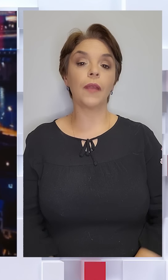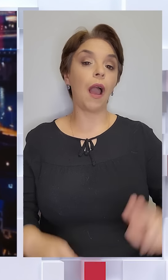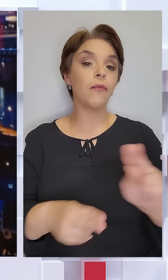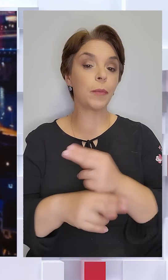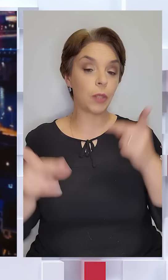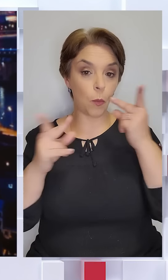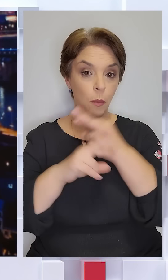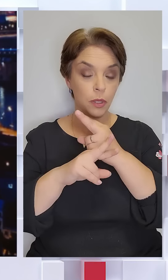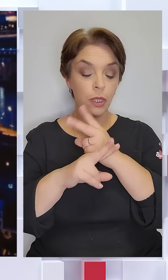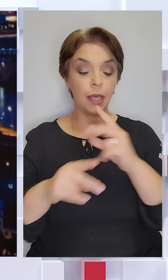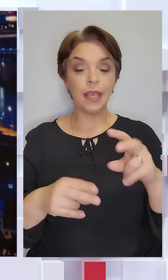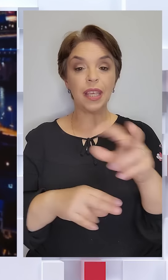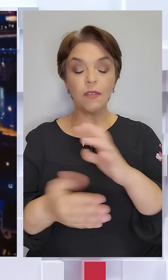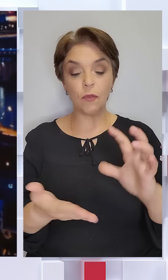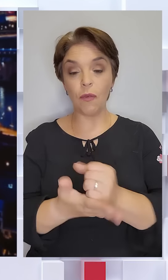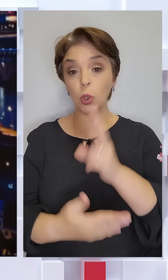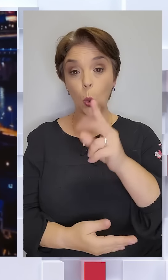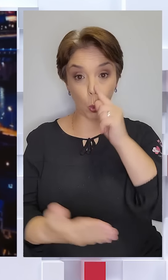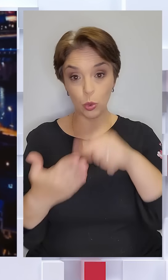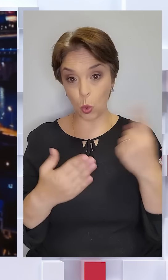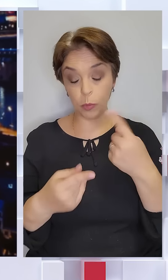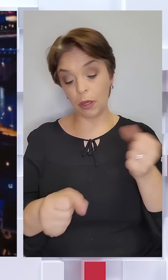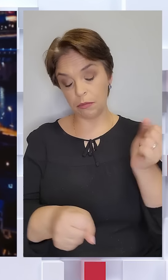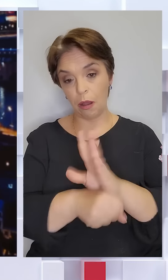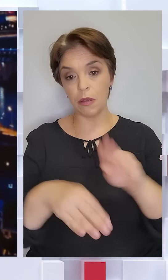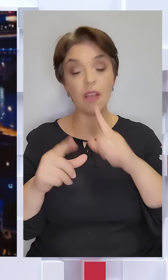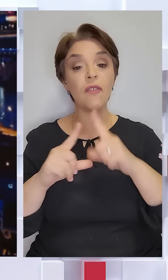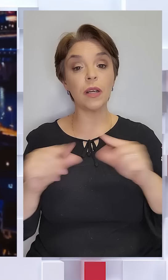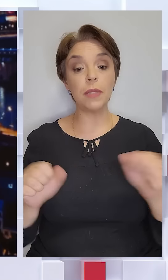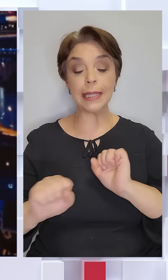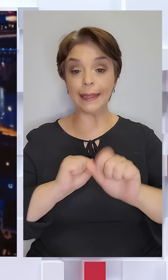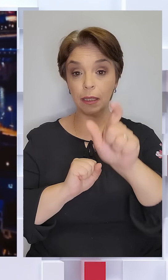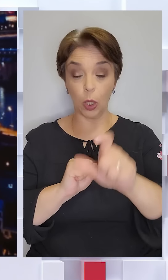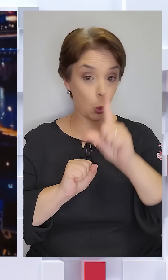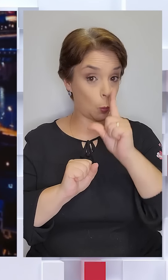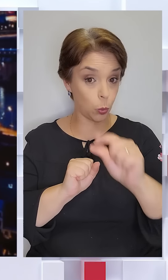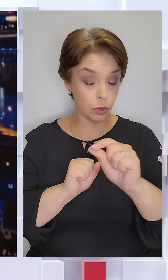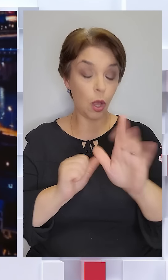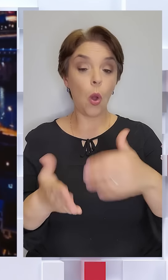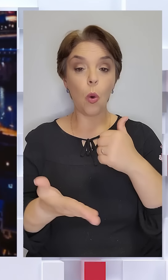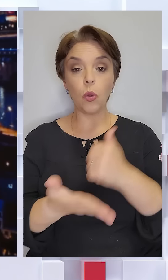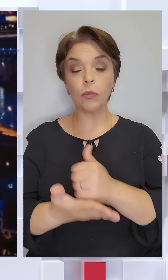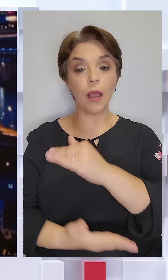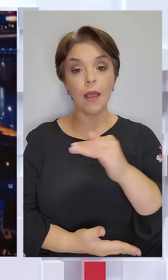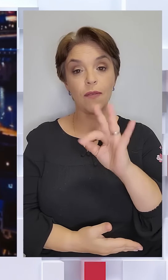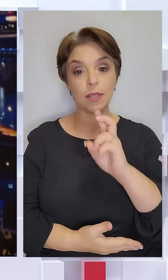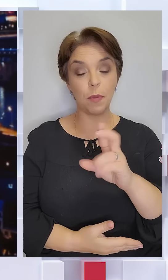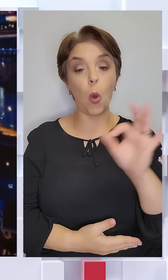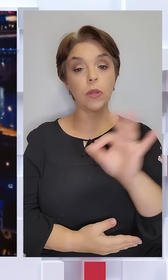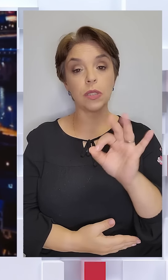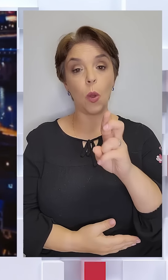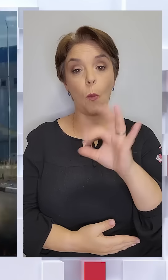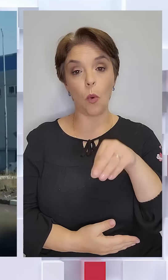Виправити помилки і відвоювати Курську область – такий наказ дав кремлівський диктатор Путін головному ФСБ-сту